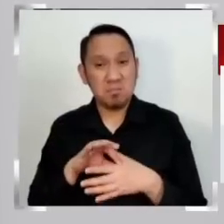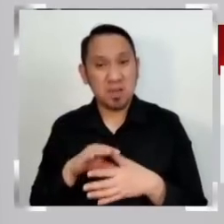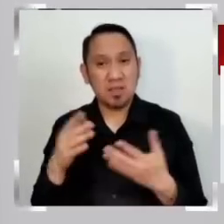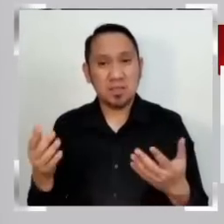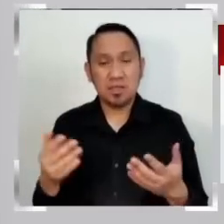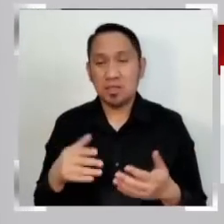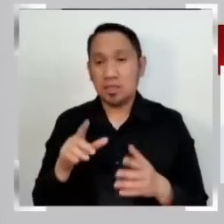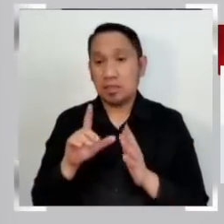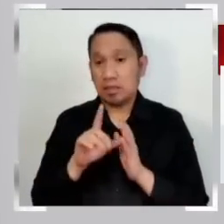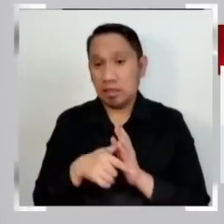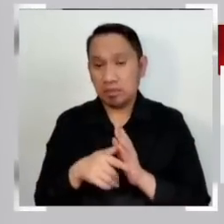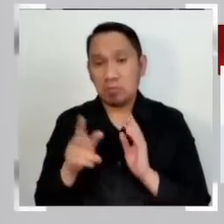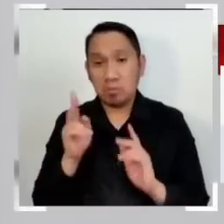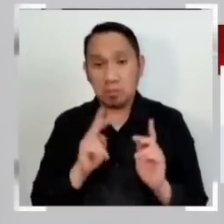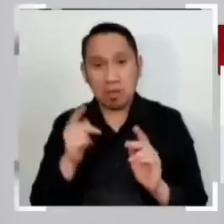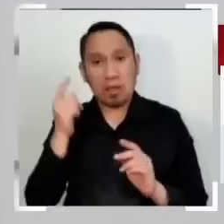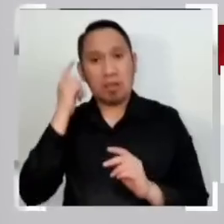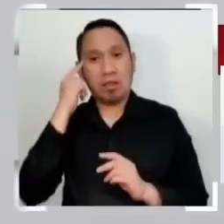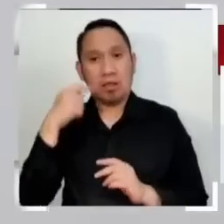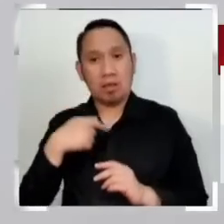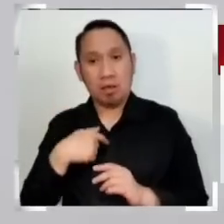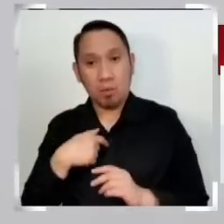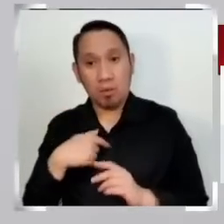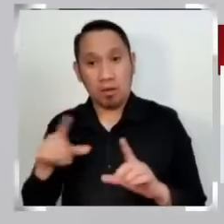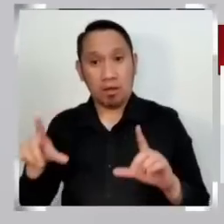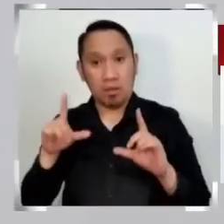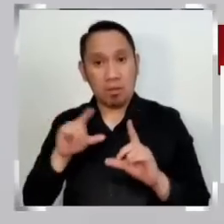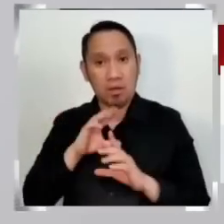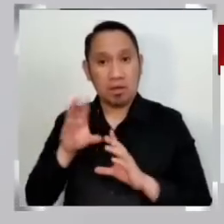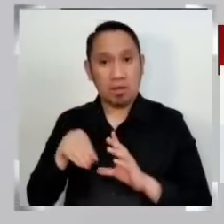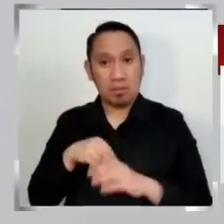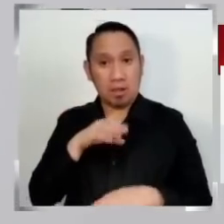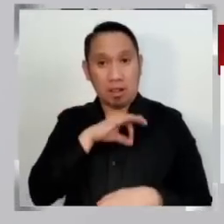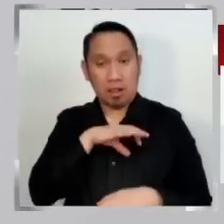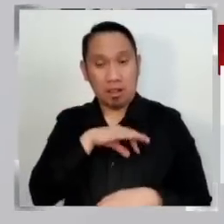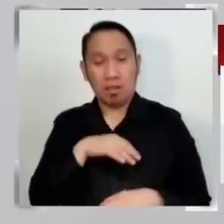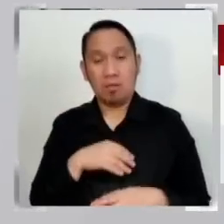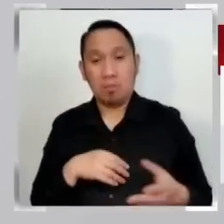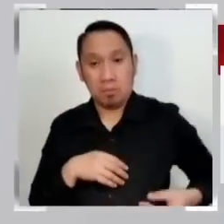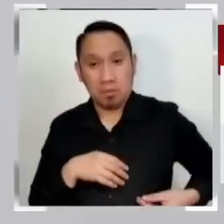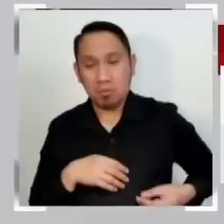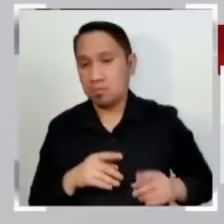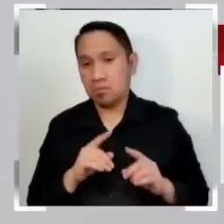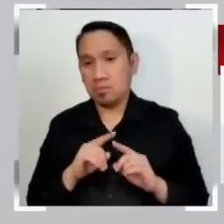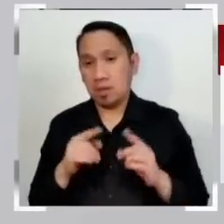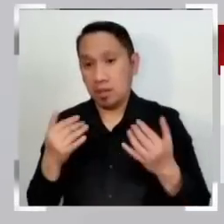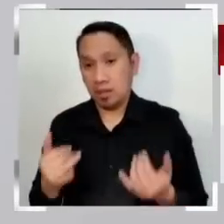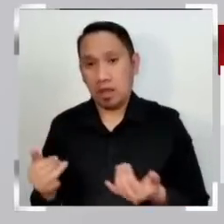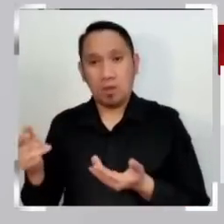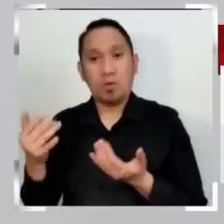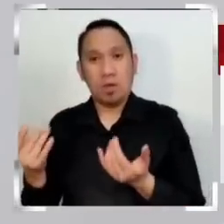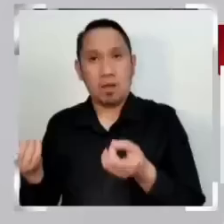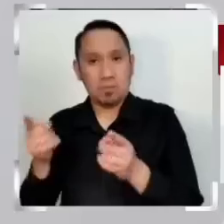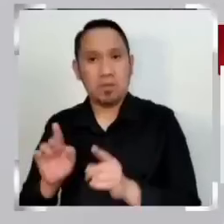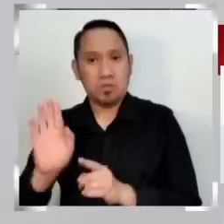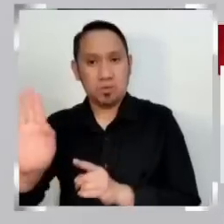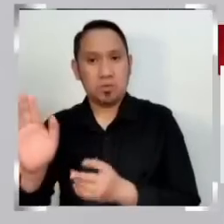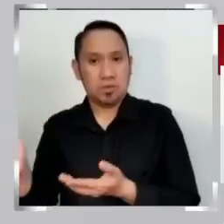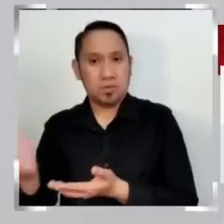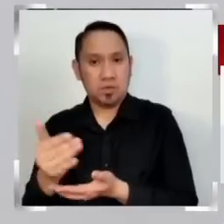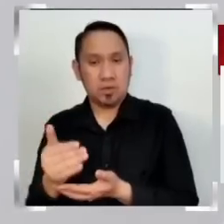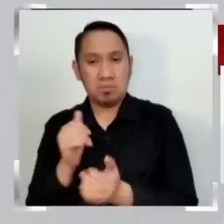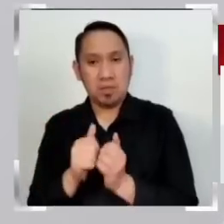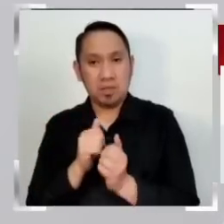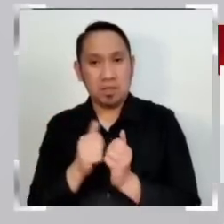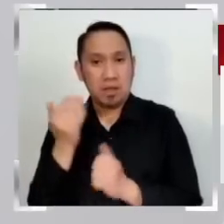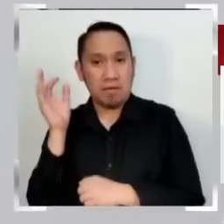ng mga tao na pati ako kumikita. Pero sa ngayon talaga, nag-solicit na para sa isang non-existent na activity para sa isang